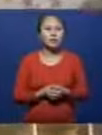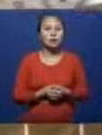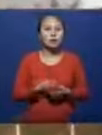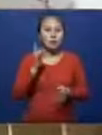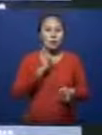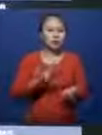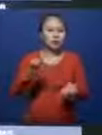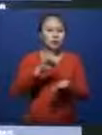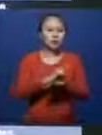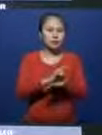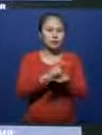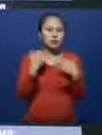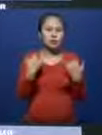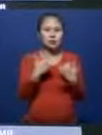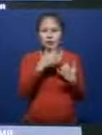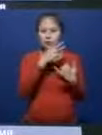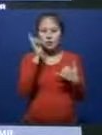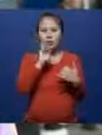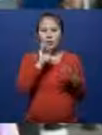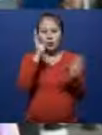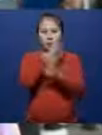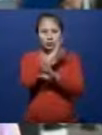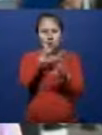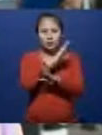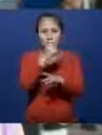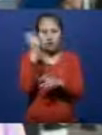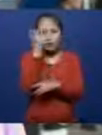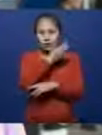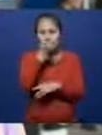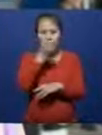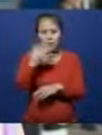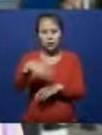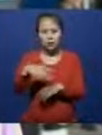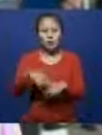береді. Ал бүгінгі ауа райы жағдайы тік көрінуі 50 метрлікті құрайды.